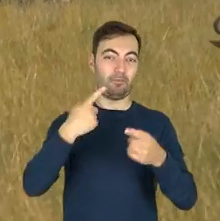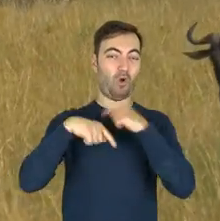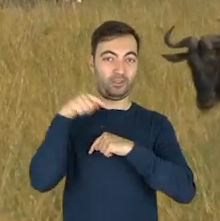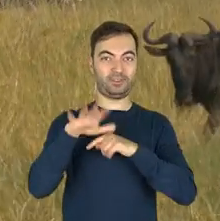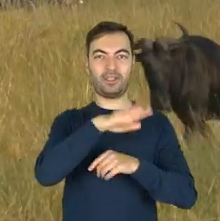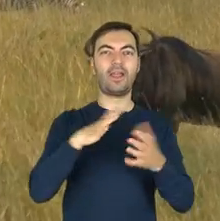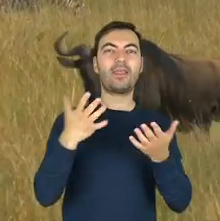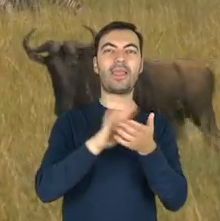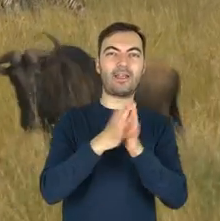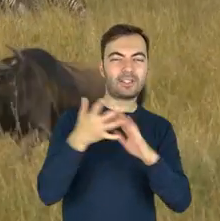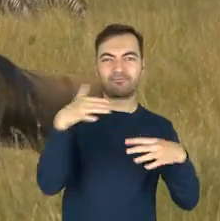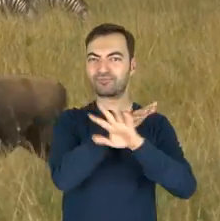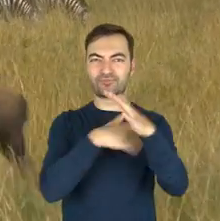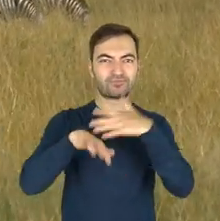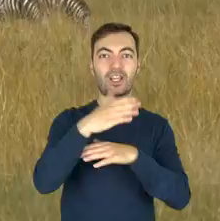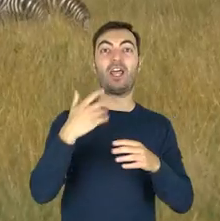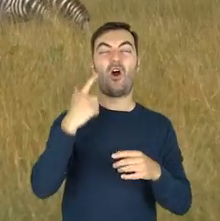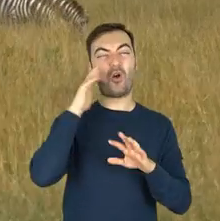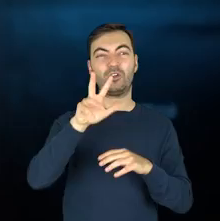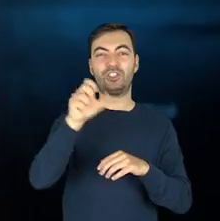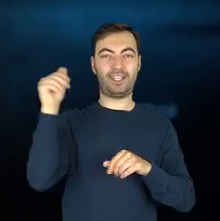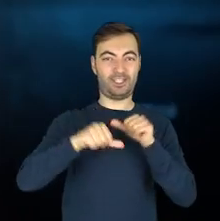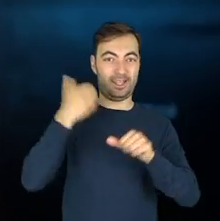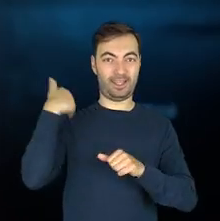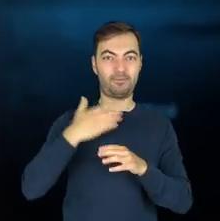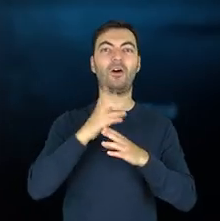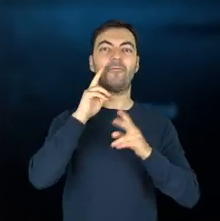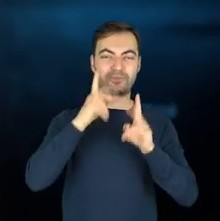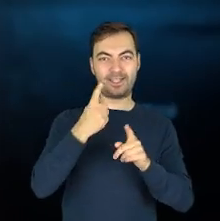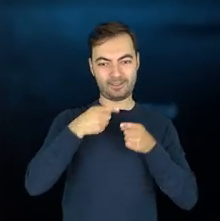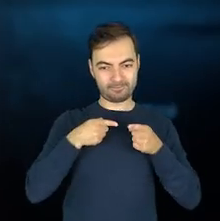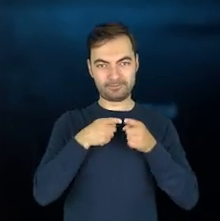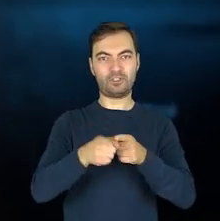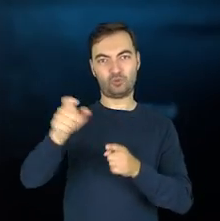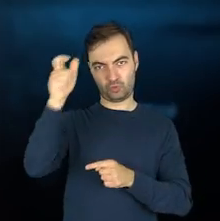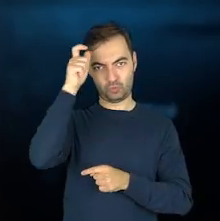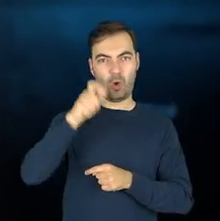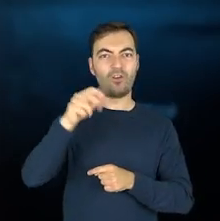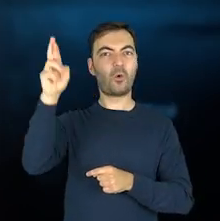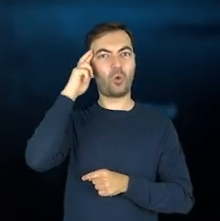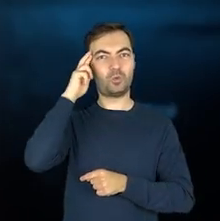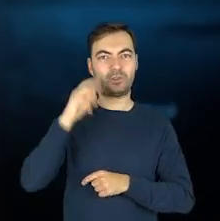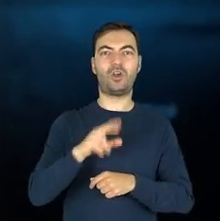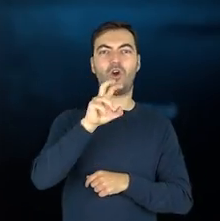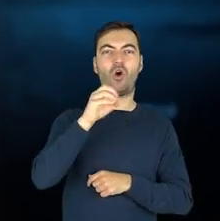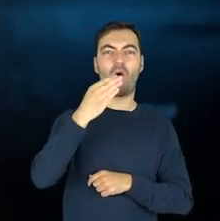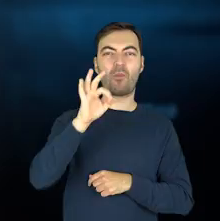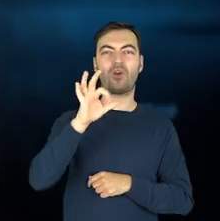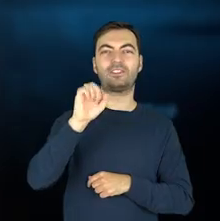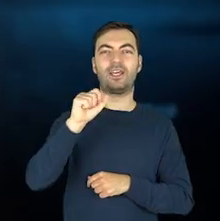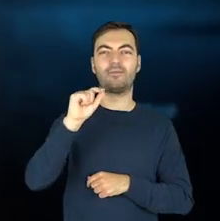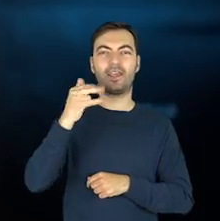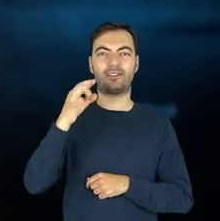około 300 tysięcy lat temu wydzielił się z niej jeden gatunek – człowiek rozumny, czyli homo sapiens, który wyglądał